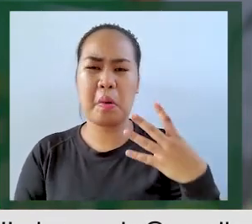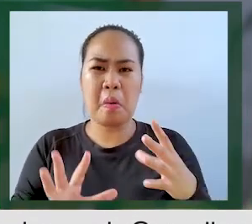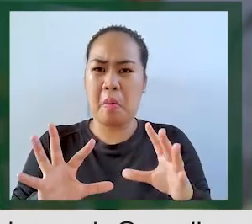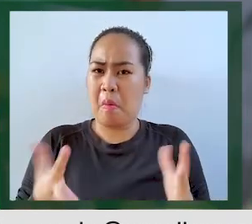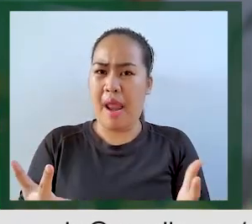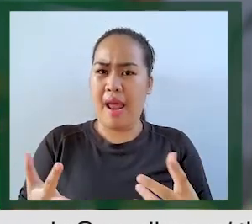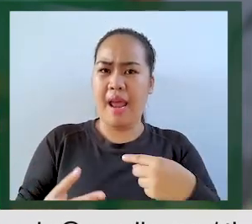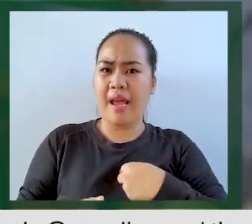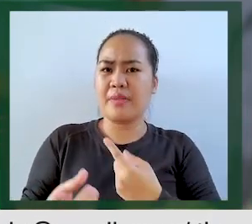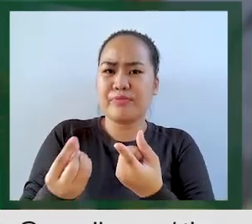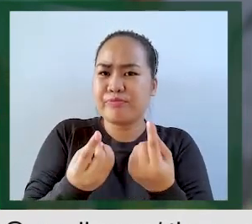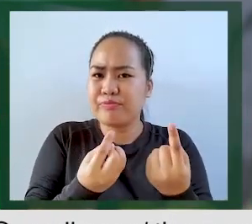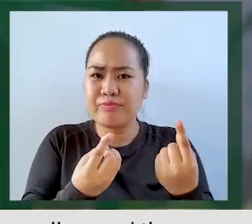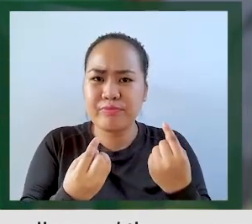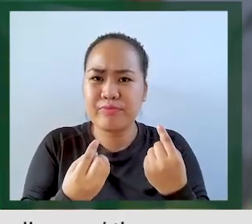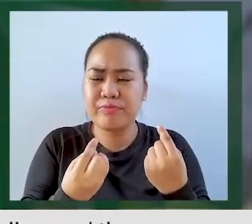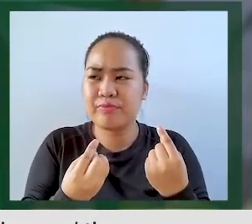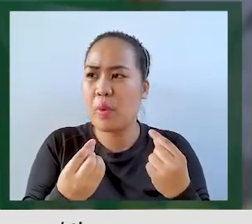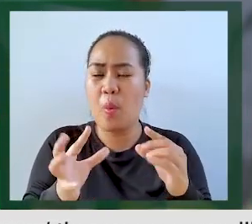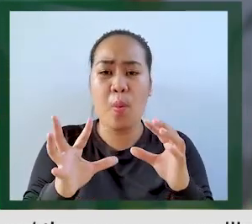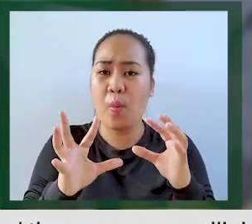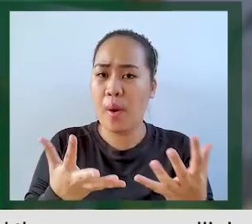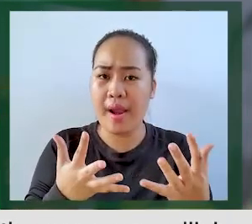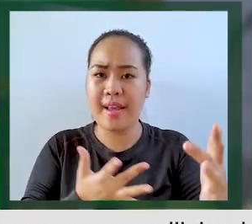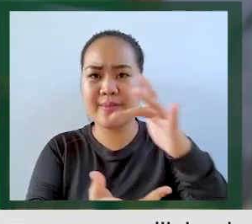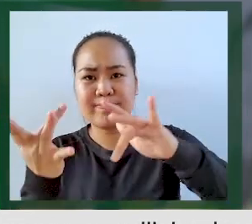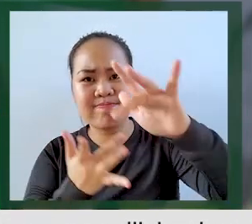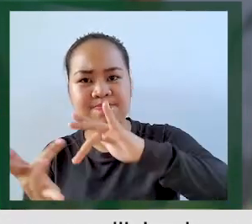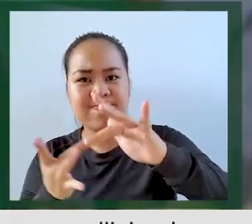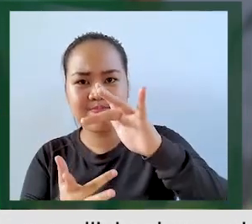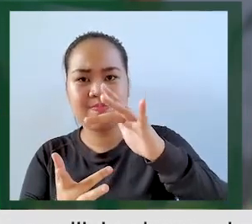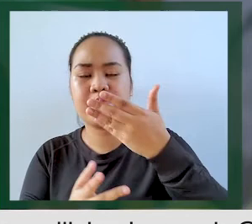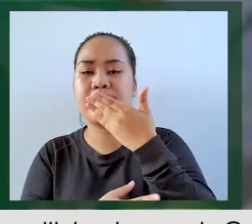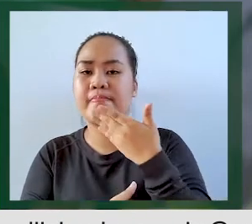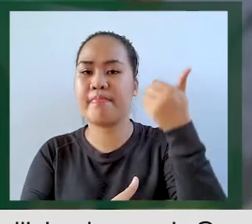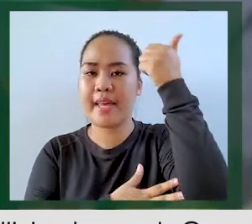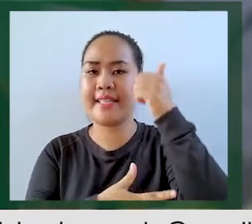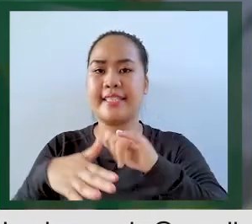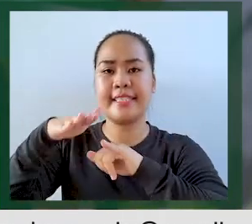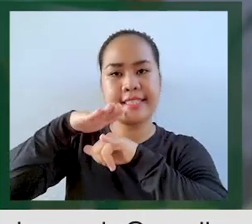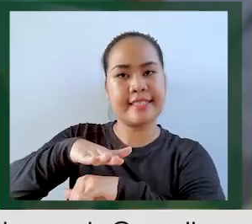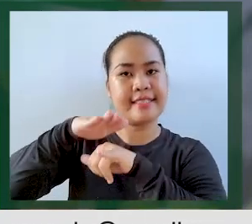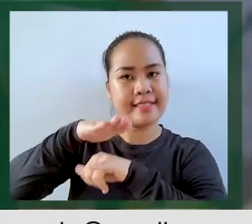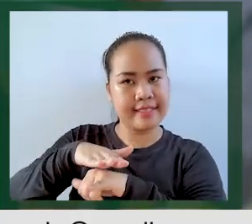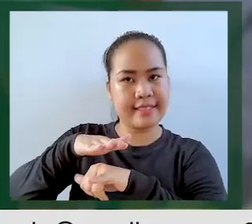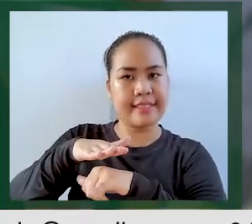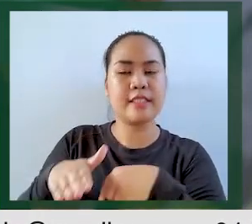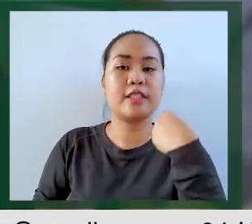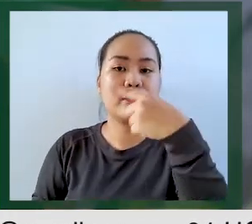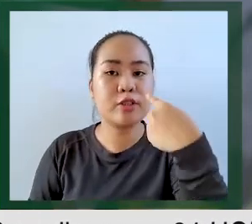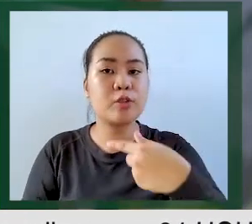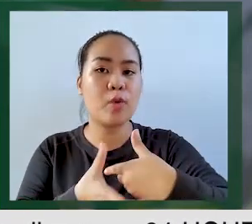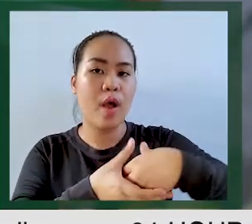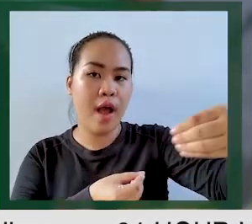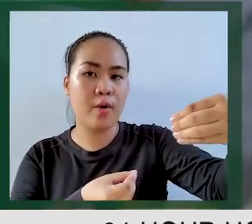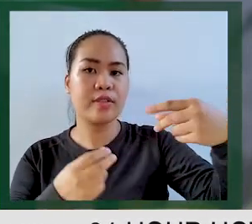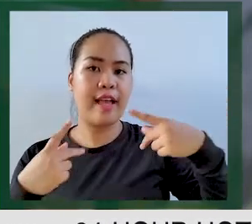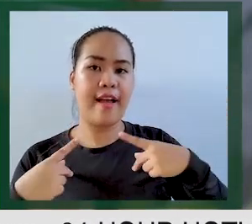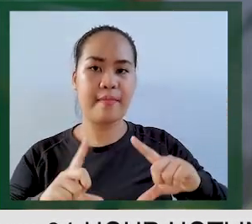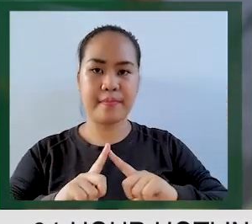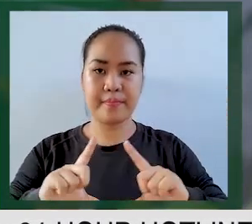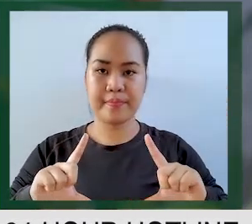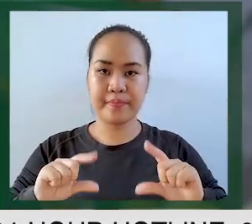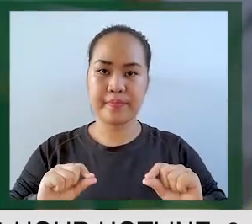ka rin naman papasyalan talaga. Stay home na lang, no? At yung lalabas na lang is really yung may quarantine pass,